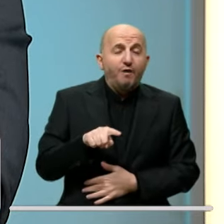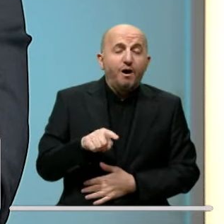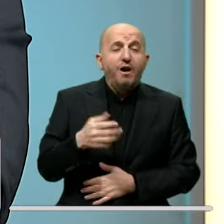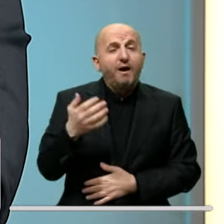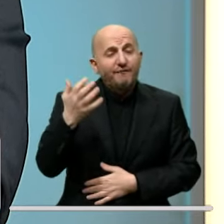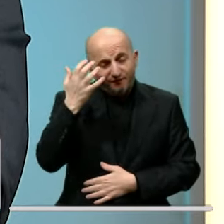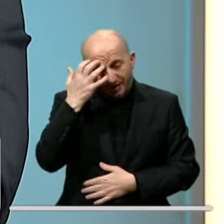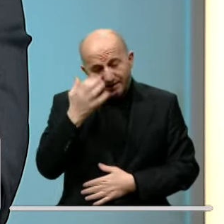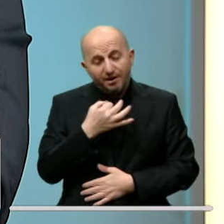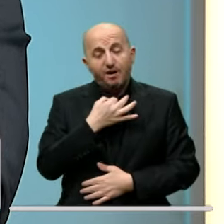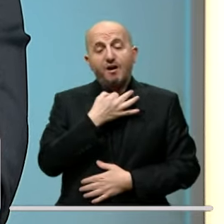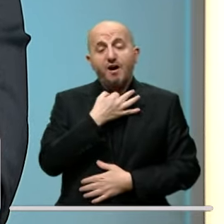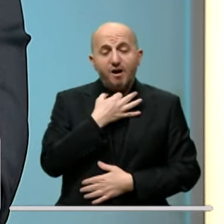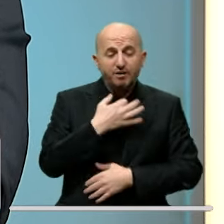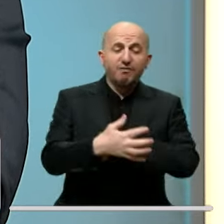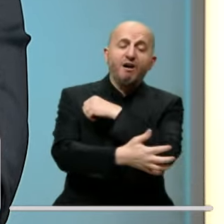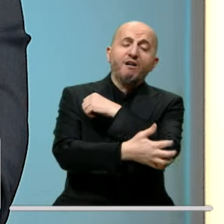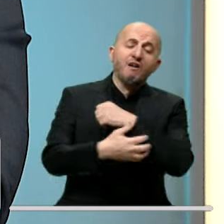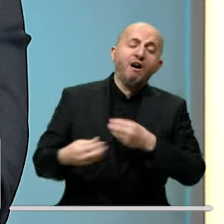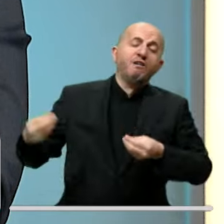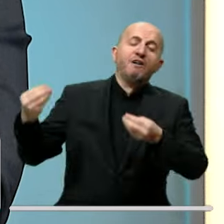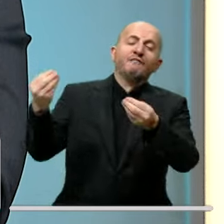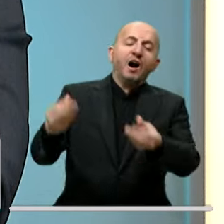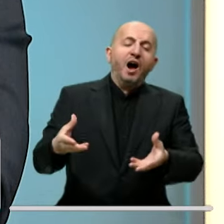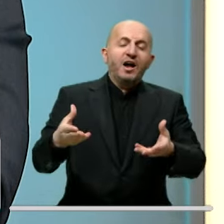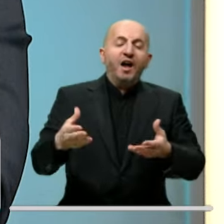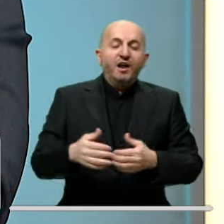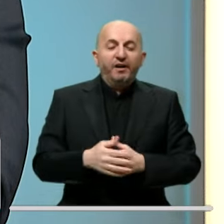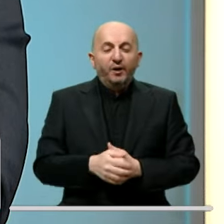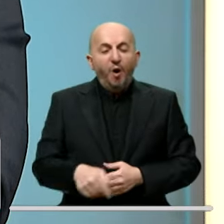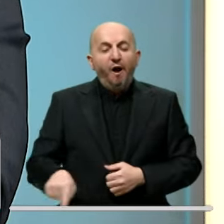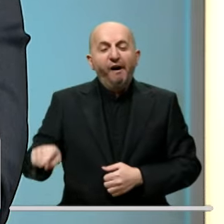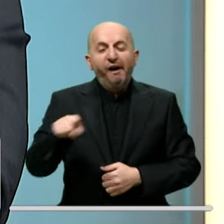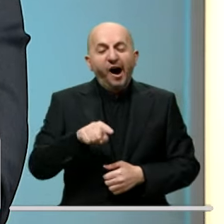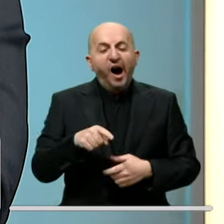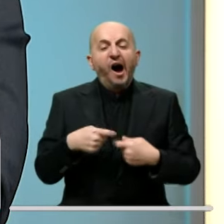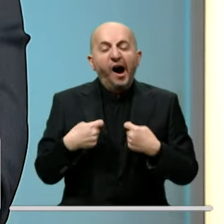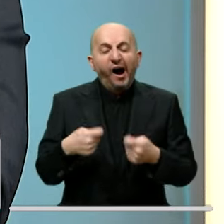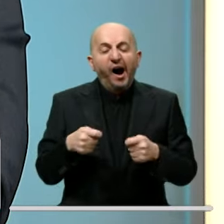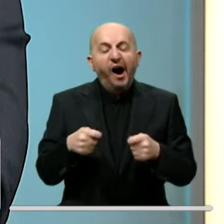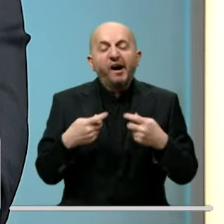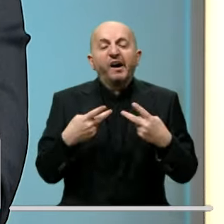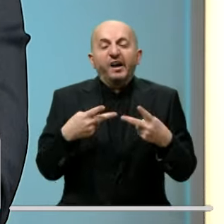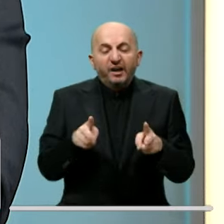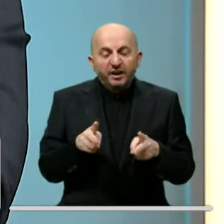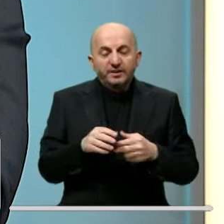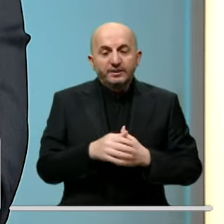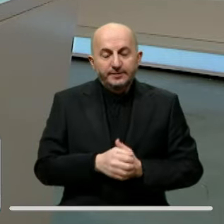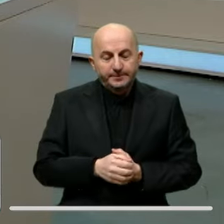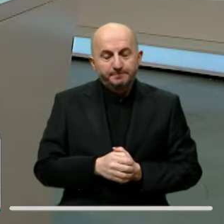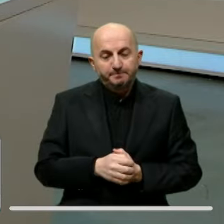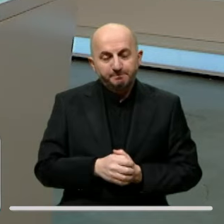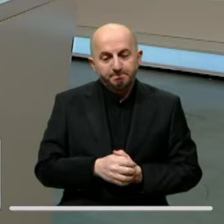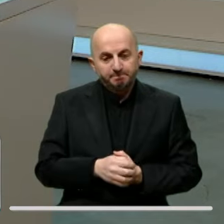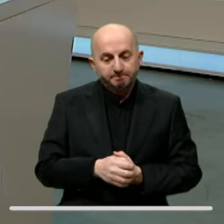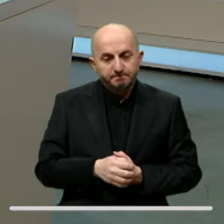alıp yoksullara, fakirlere, yoksullara verecek. Yoksulların bunları kullanmaları caizdir. Eyvallah hocam. Teşekkür